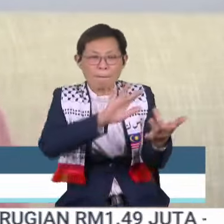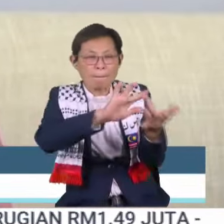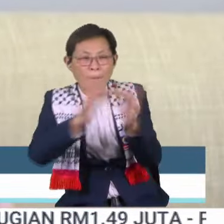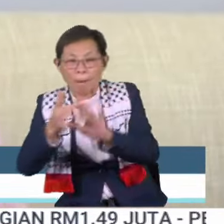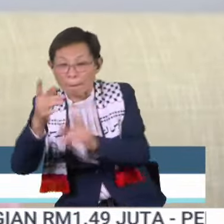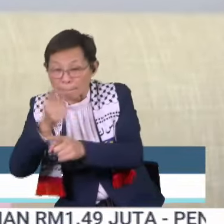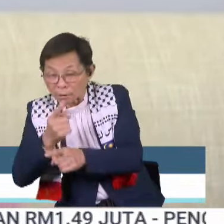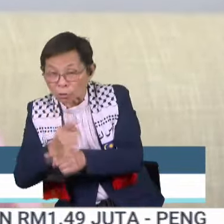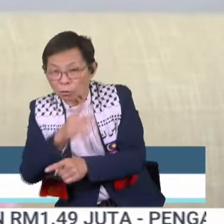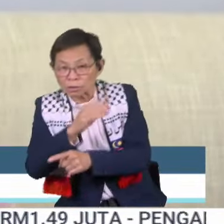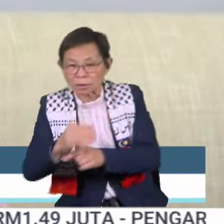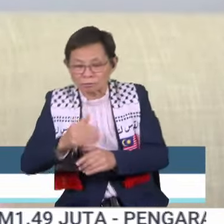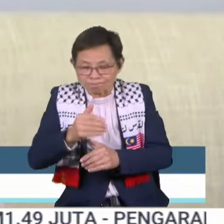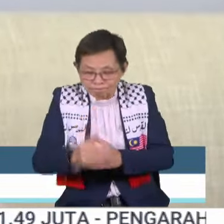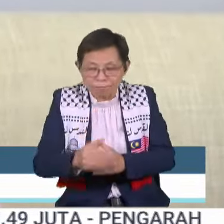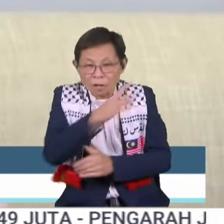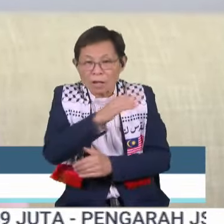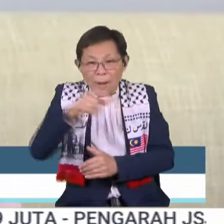dan